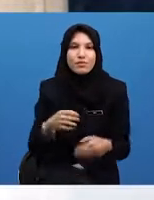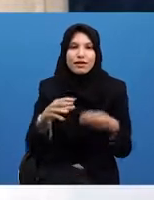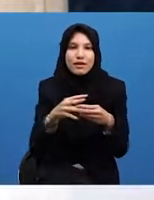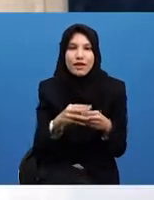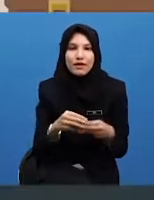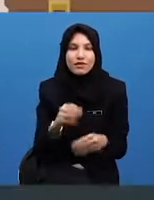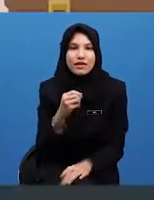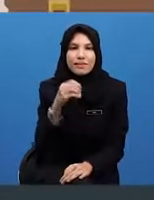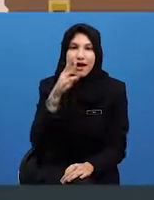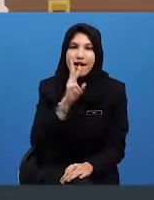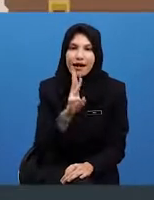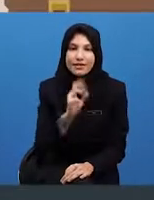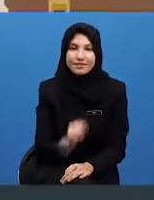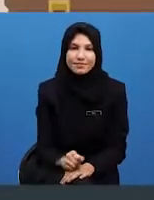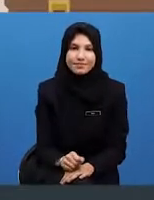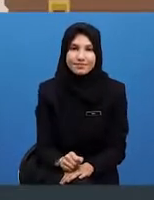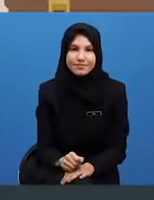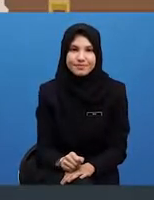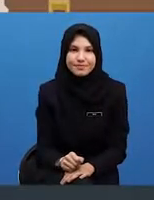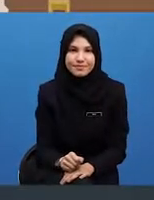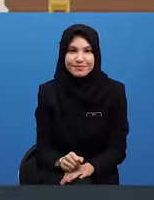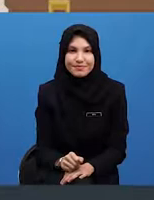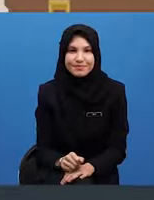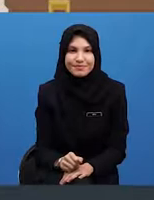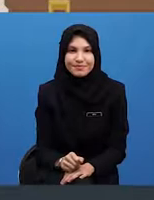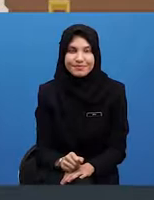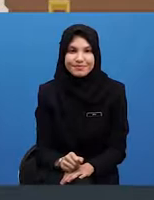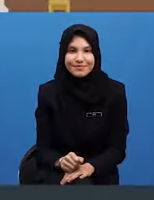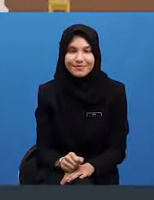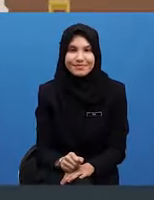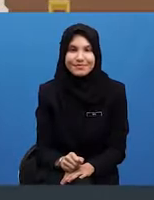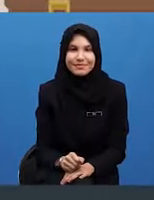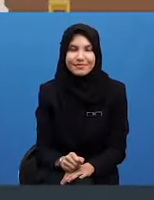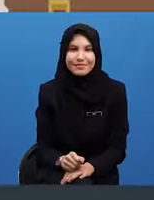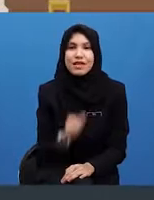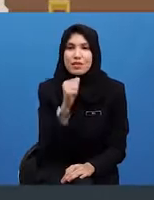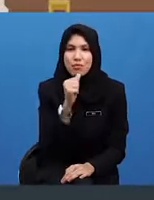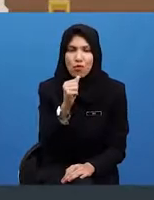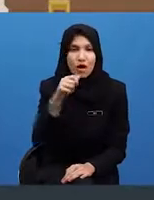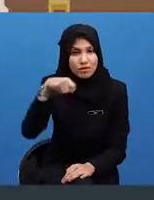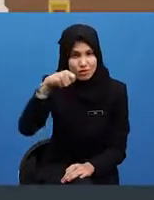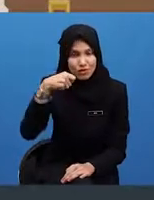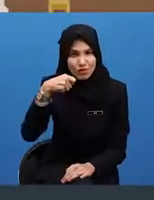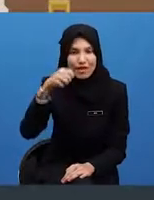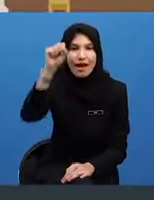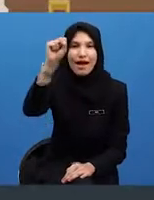air. Murid-murid, ini bukan sudu ya. Alat ini dipanggil